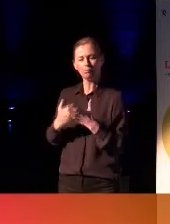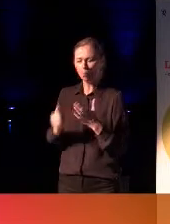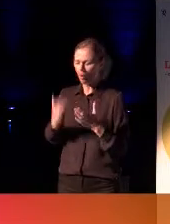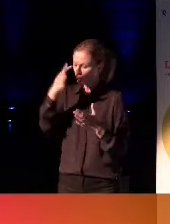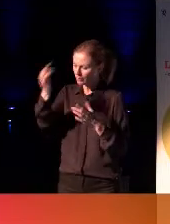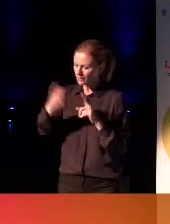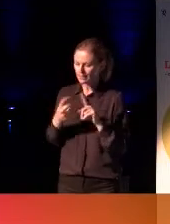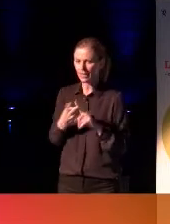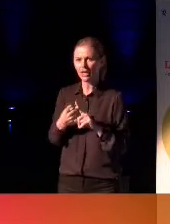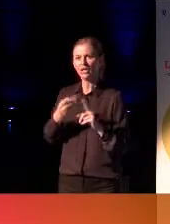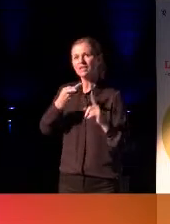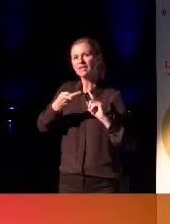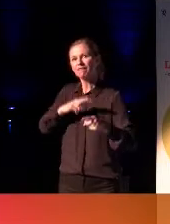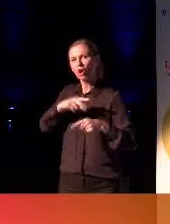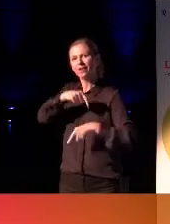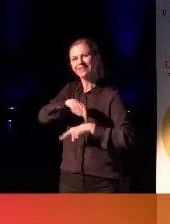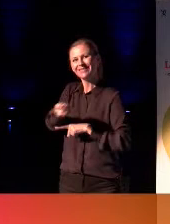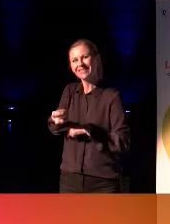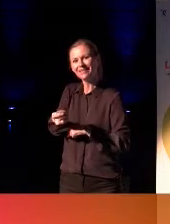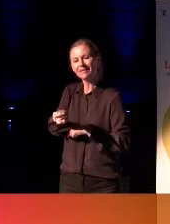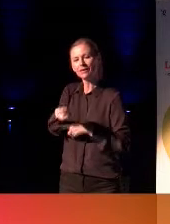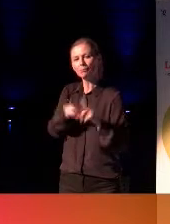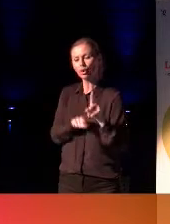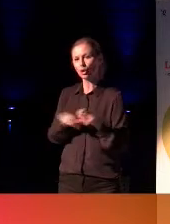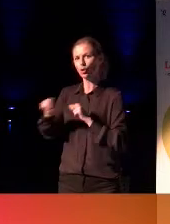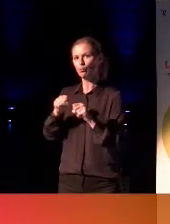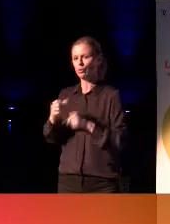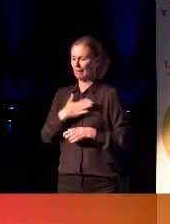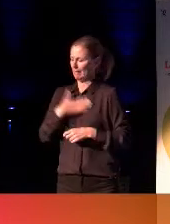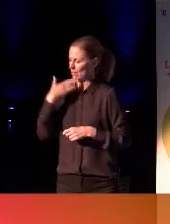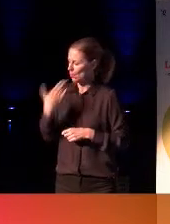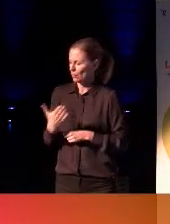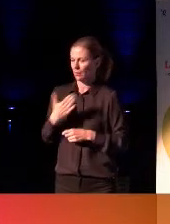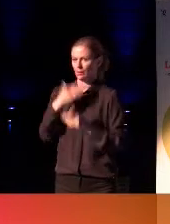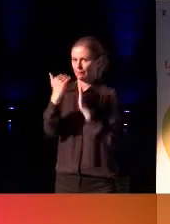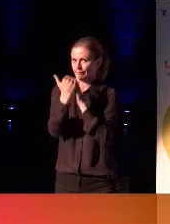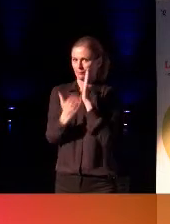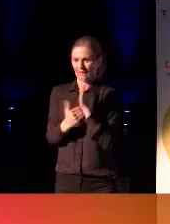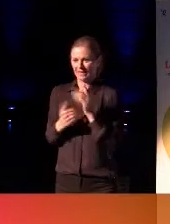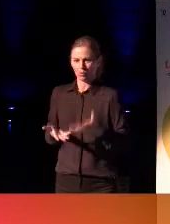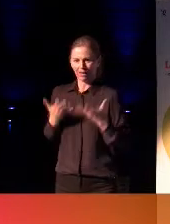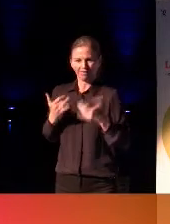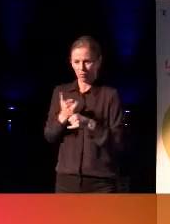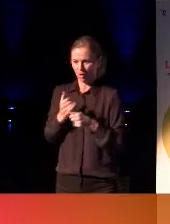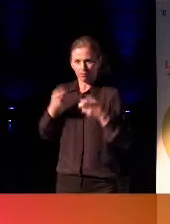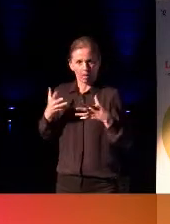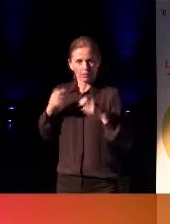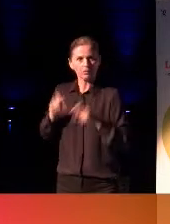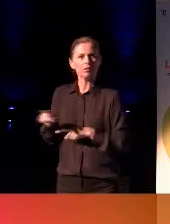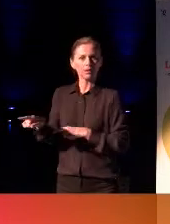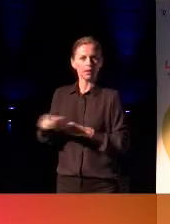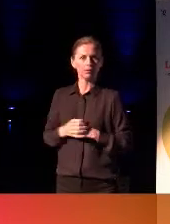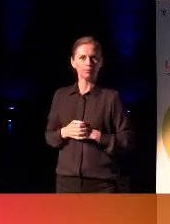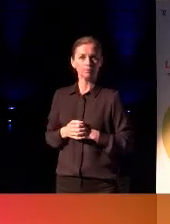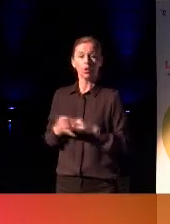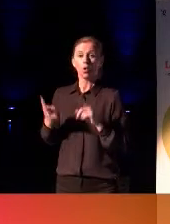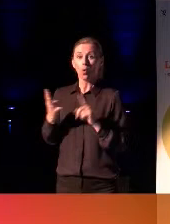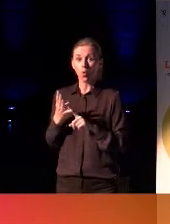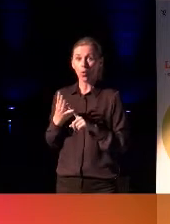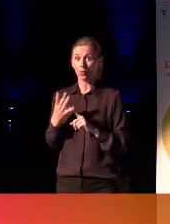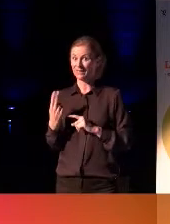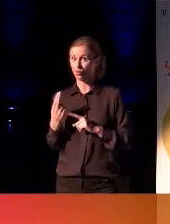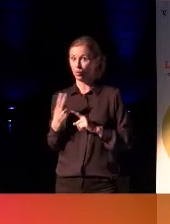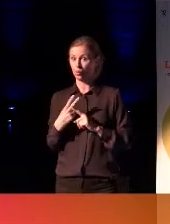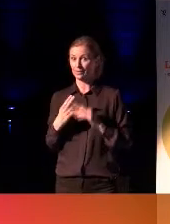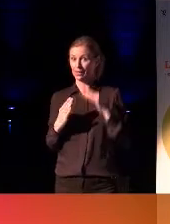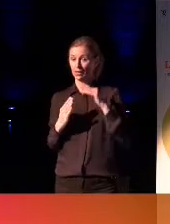kompetanse, svartid og så videre. Dette setter kommunene veldig stor pris på, for det ikke så lett å begynne med dette. Og ikke minst, de to rapportene